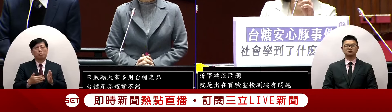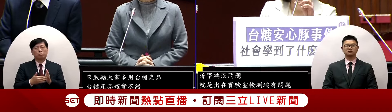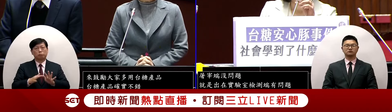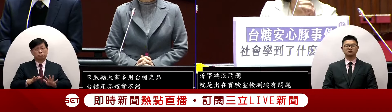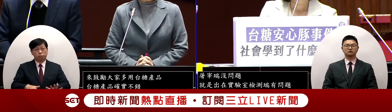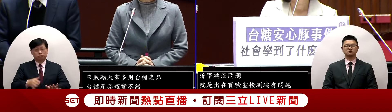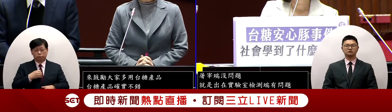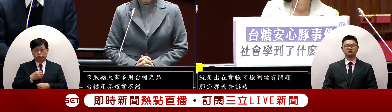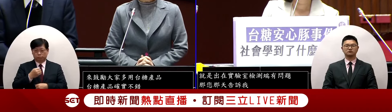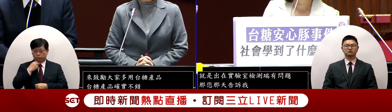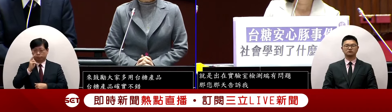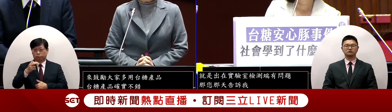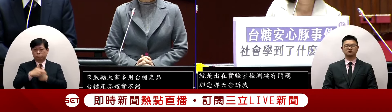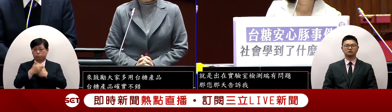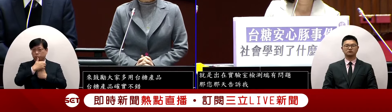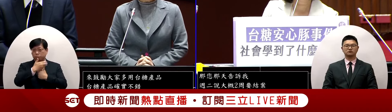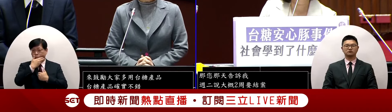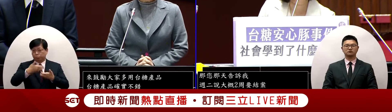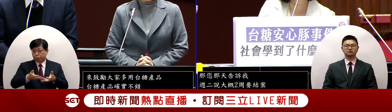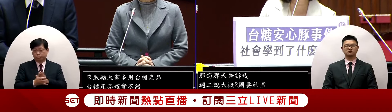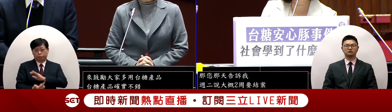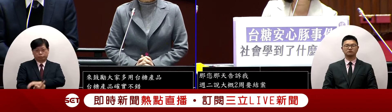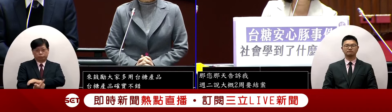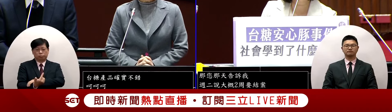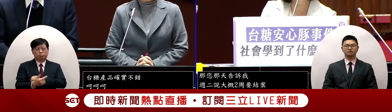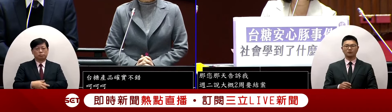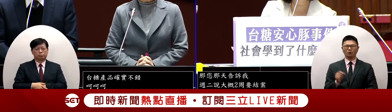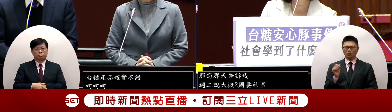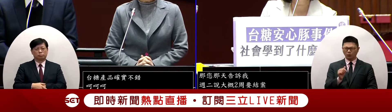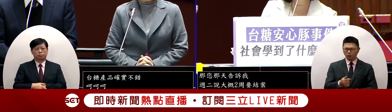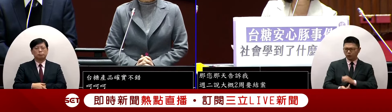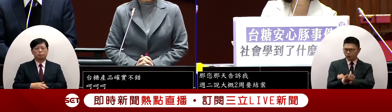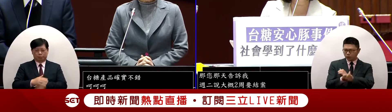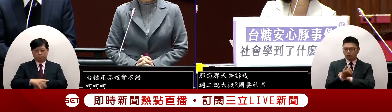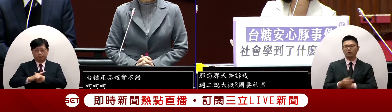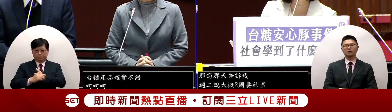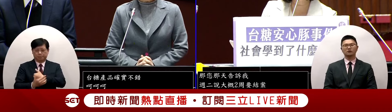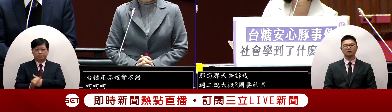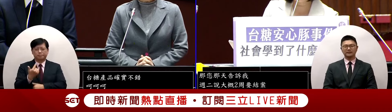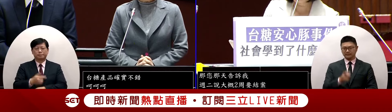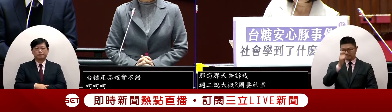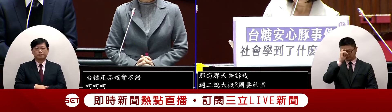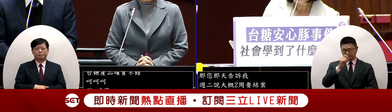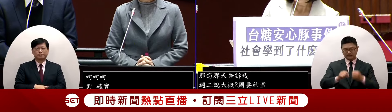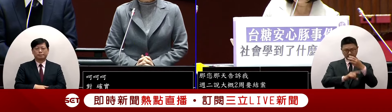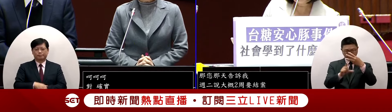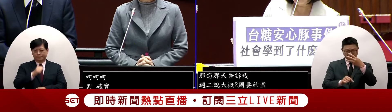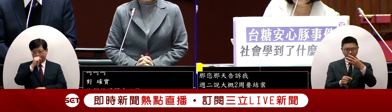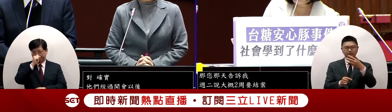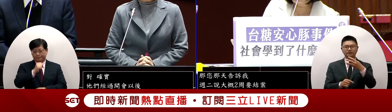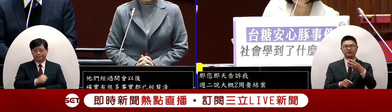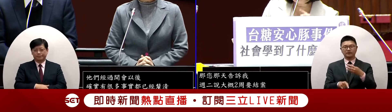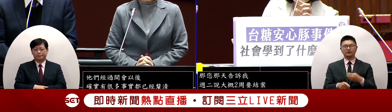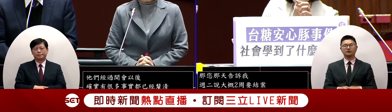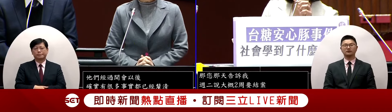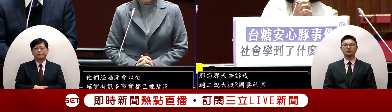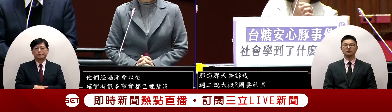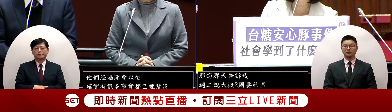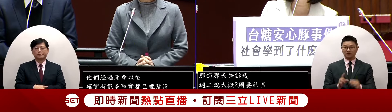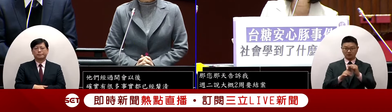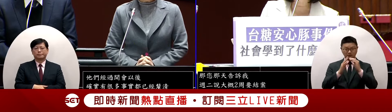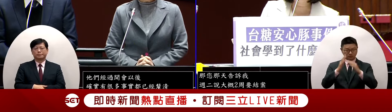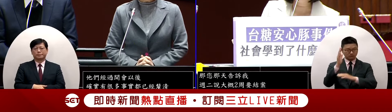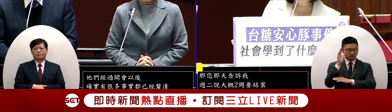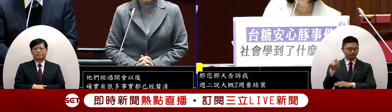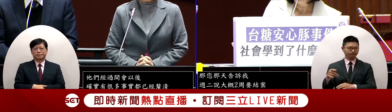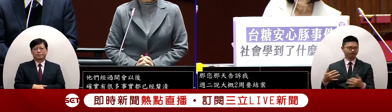现在就请卫福部这一边再 加速，无论如何3月份。 好， 那台中市政府是问题